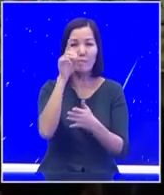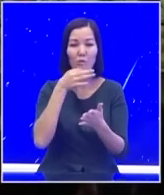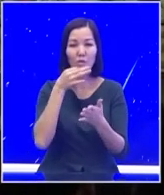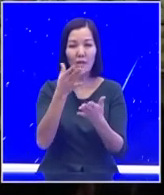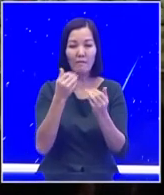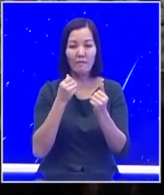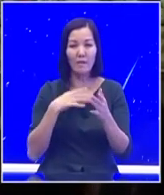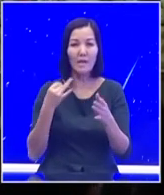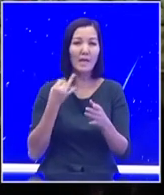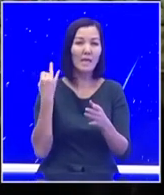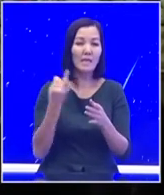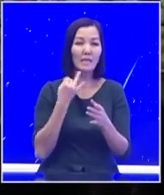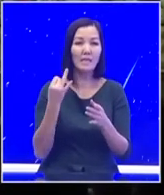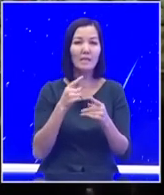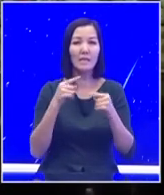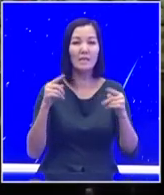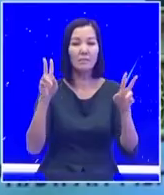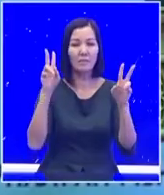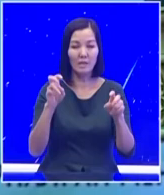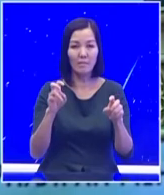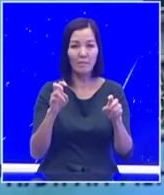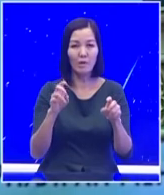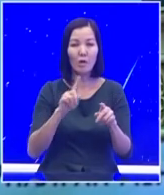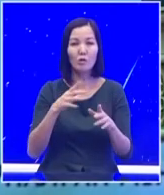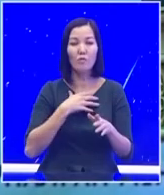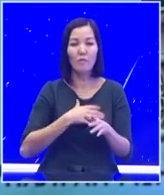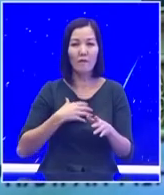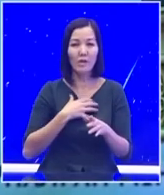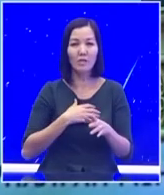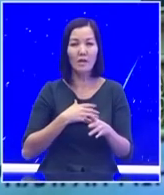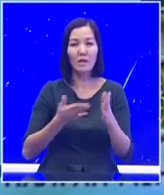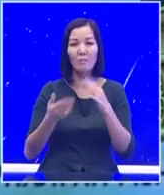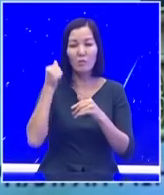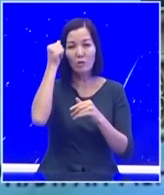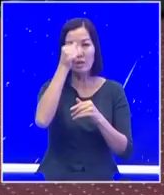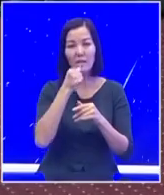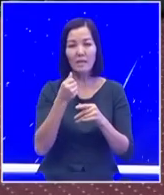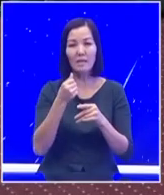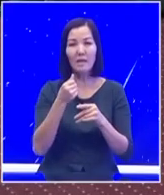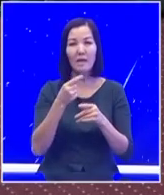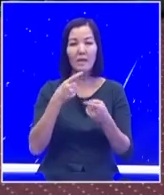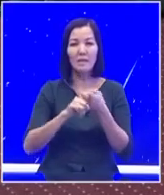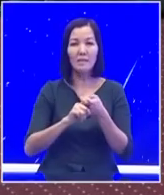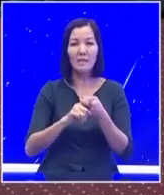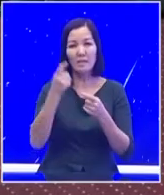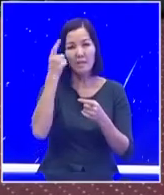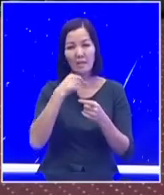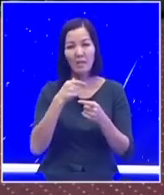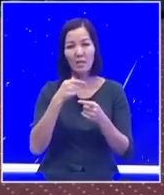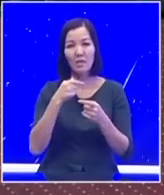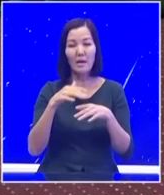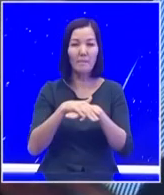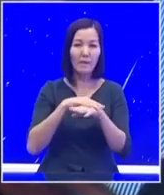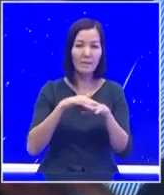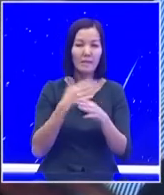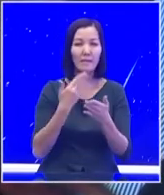вопрос. Интересовались самыми разными темами. И что важно, в отличие от прошлых лет, касались не личного характера, а носили массовы.